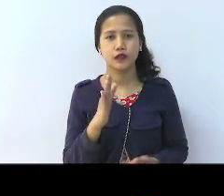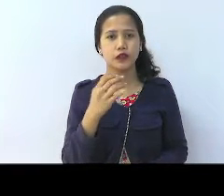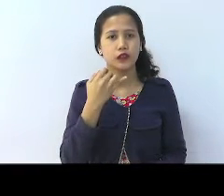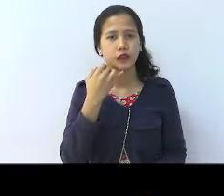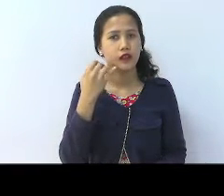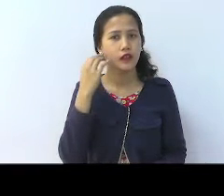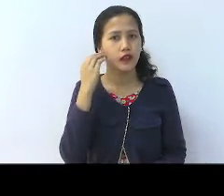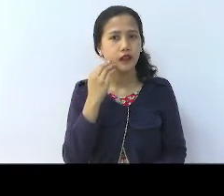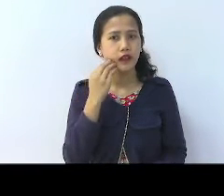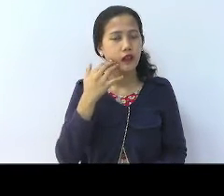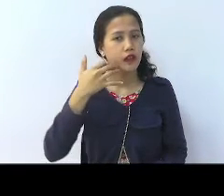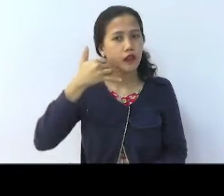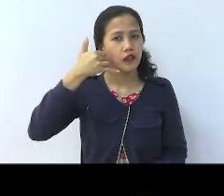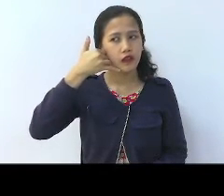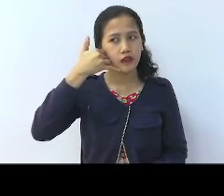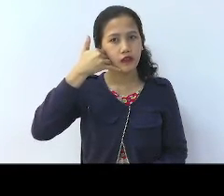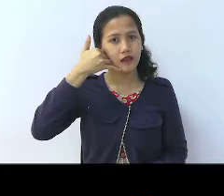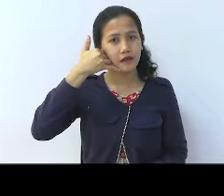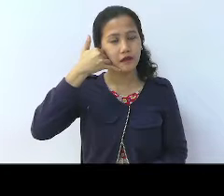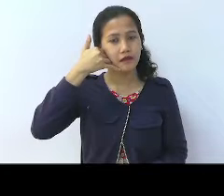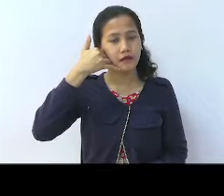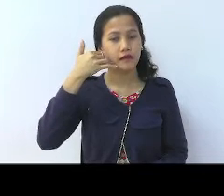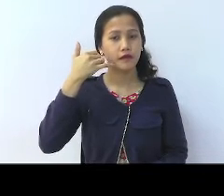iwasan po yan. Iwasan ding